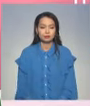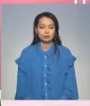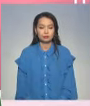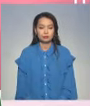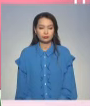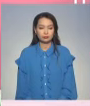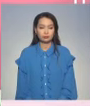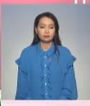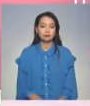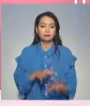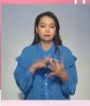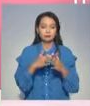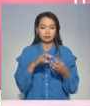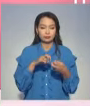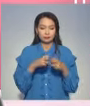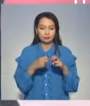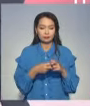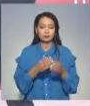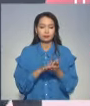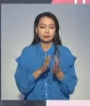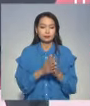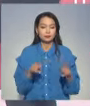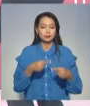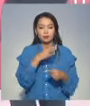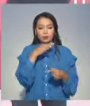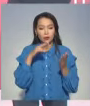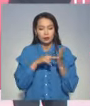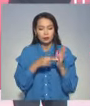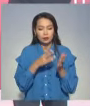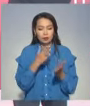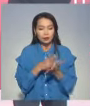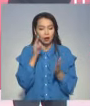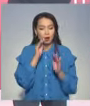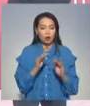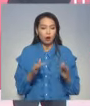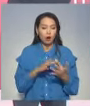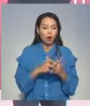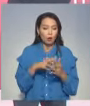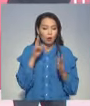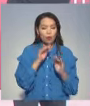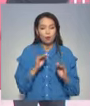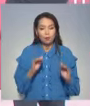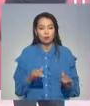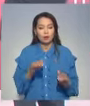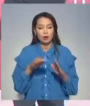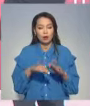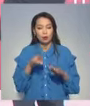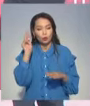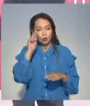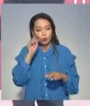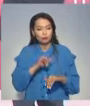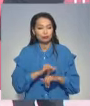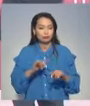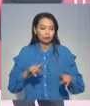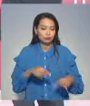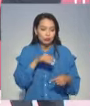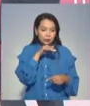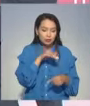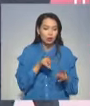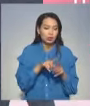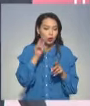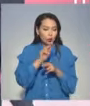только... Ауыл мектебін дамытатын түрлі жоба бар. Олар ауылдағы оқушылар мен мұғалімдердің біліктілігін арттырып қана қоймай, білім саласын